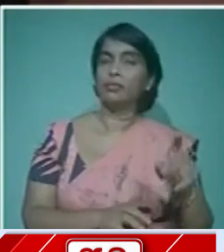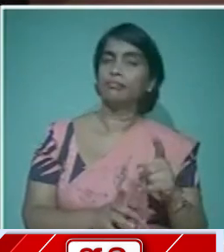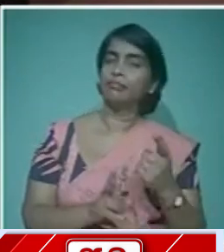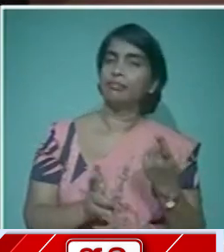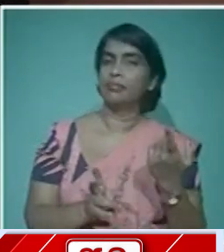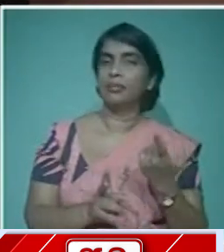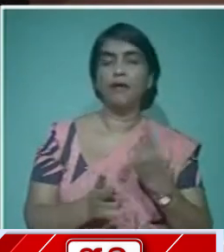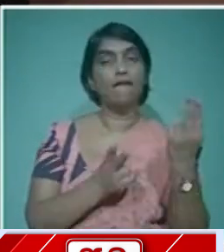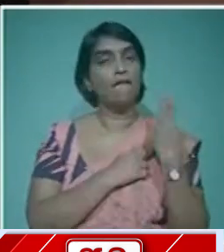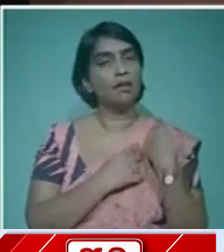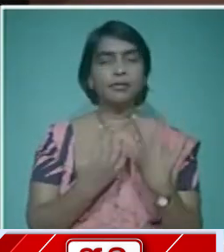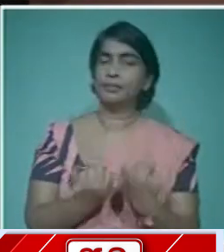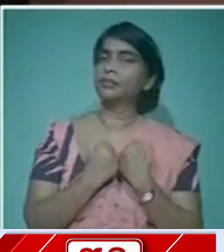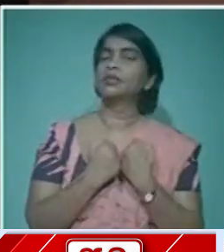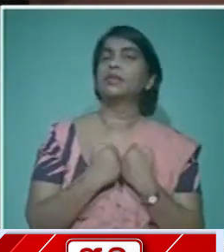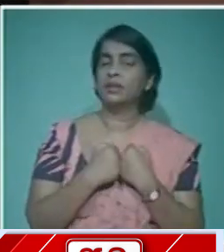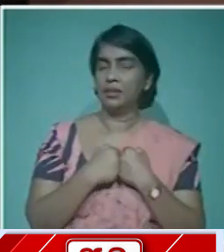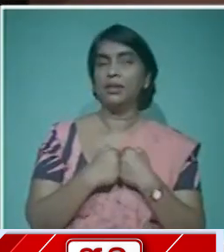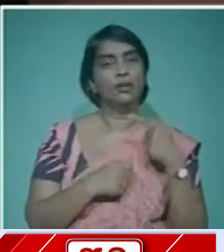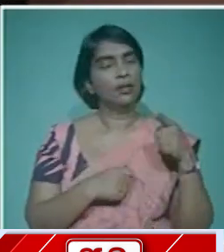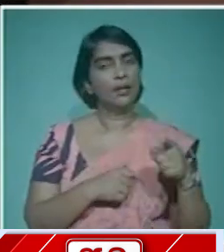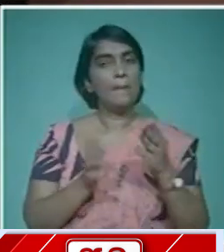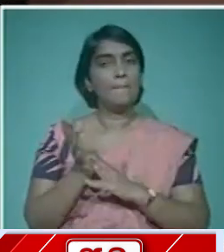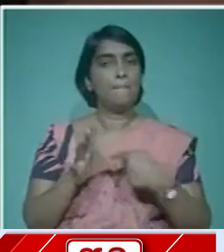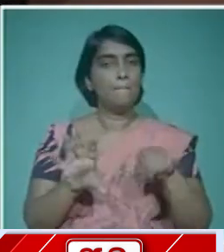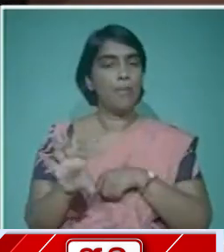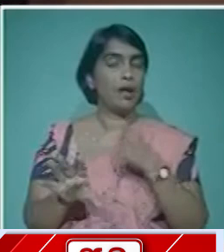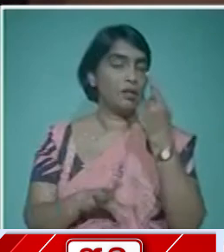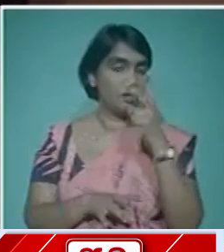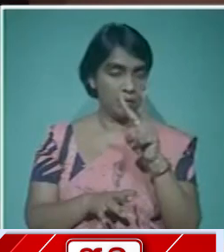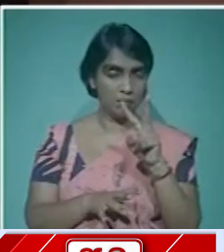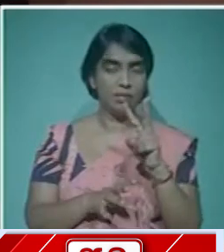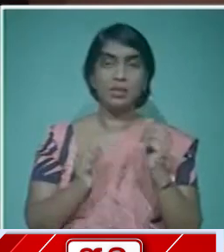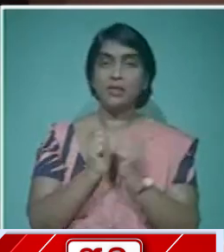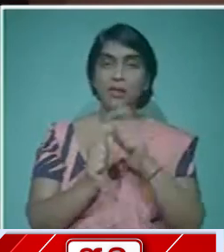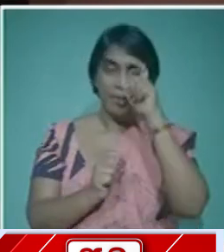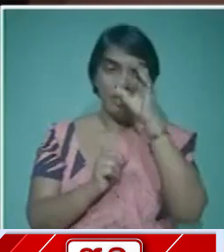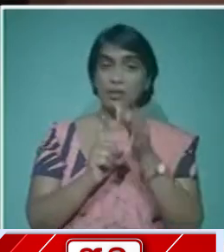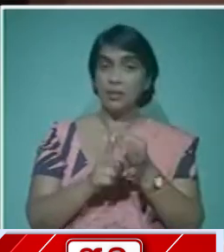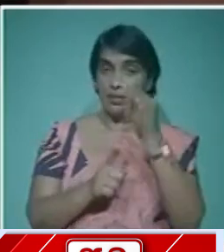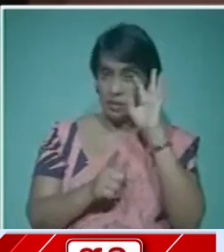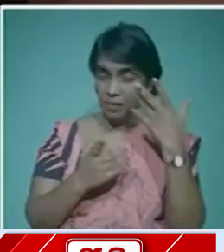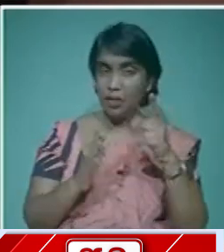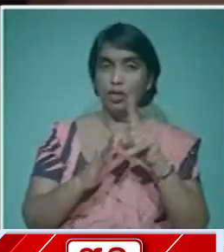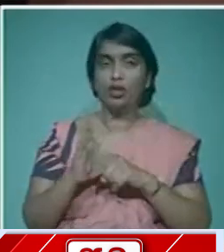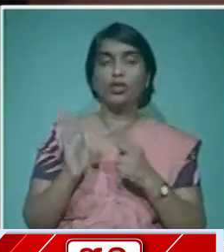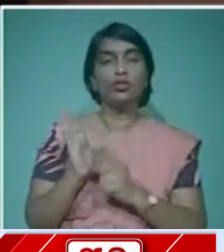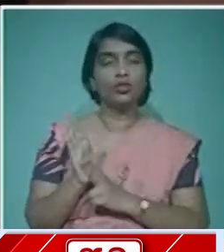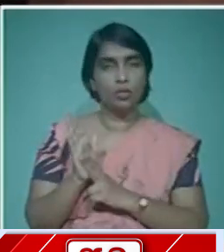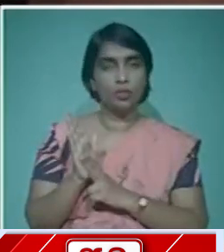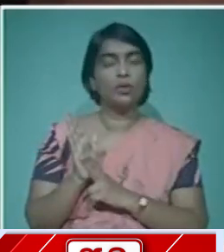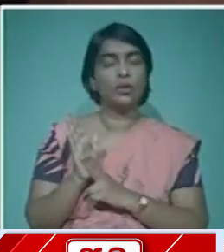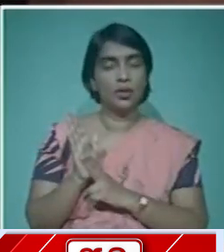ඒ වගකීම බාරගත්තා. මැයි මාසේ 12 වෙනිදා වැඩබලන ජනාධිපති වෙලා ජූලි මාසේ වෙනකොට